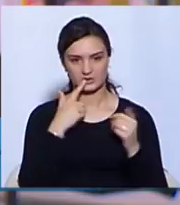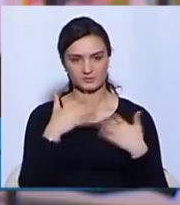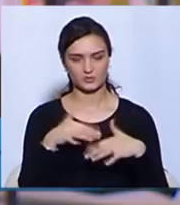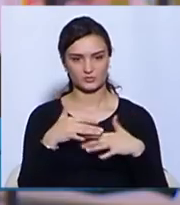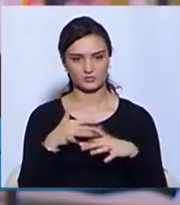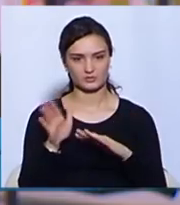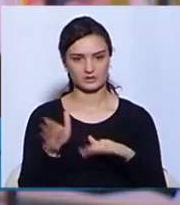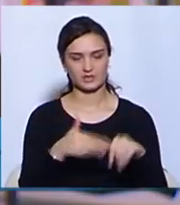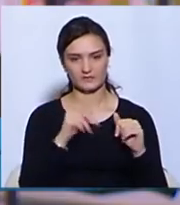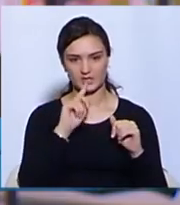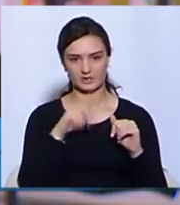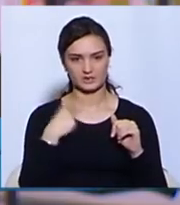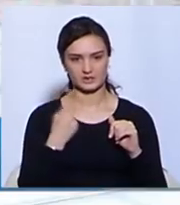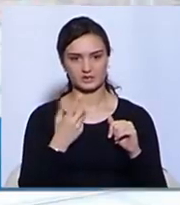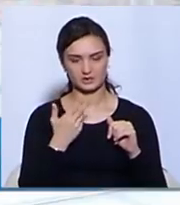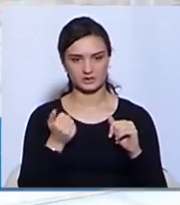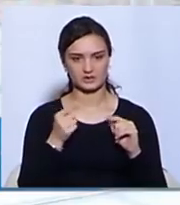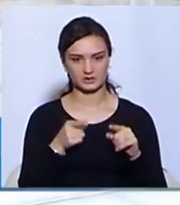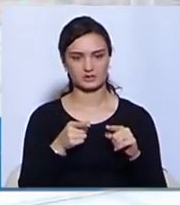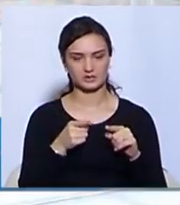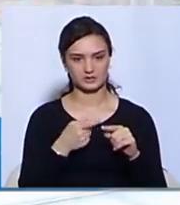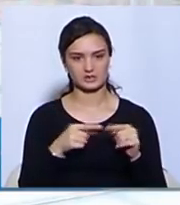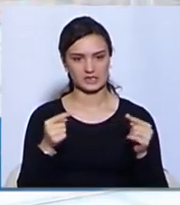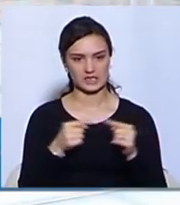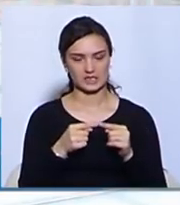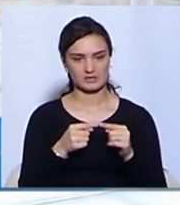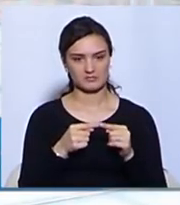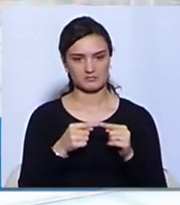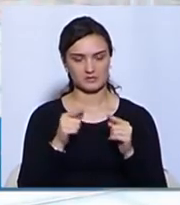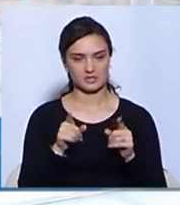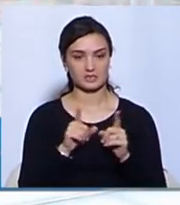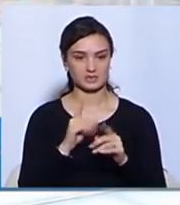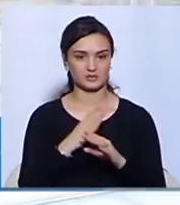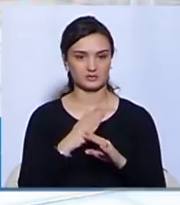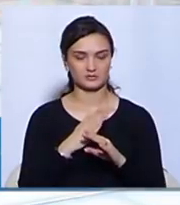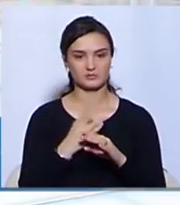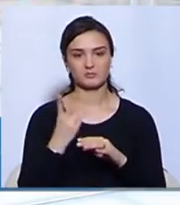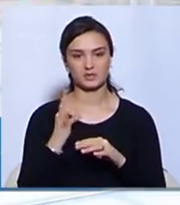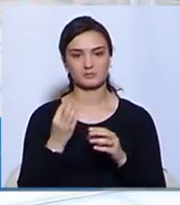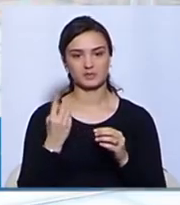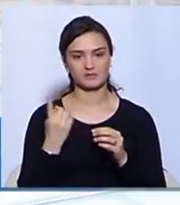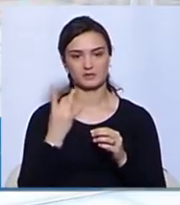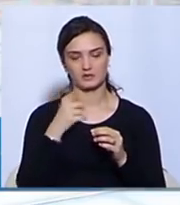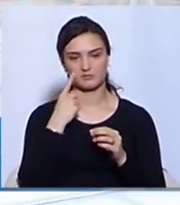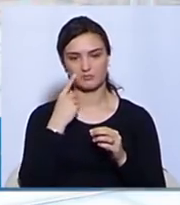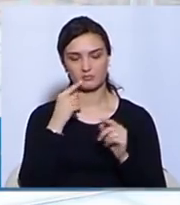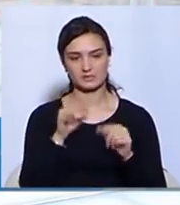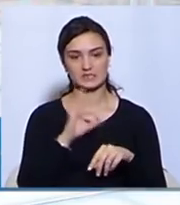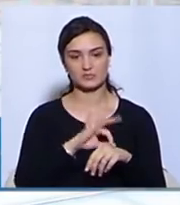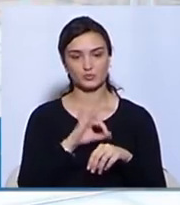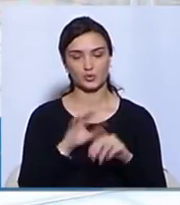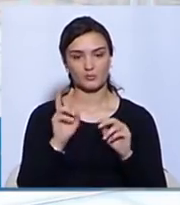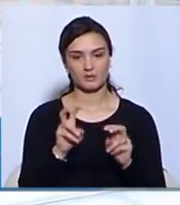სისხლდენიდან გავა 1 წელი და რა თქმა უნდა ეს რეტროსპექტულად დგინდება. კლასიკურად ასეა. თუმცა კიდევ ერთხელ ვამბობ, რომ